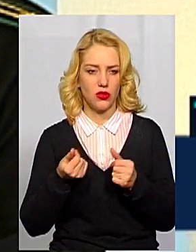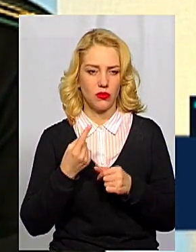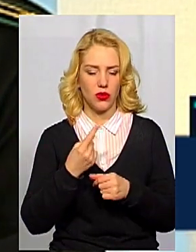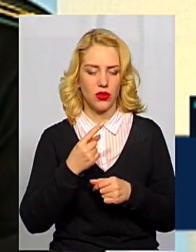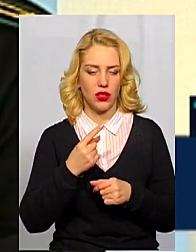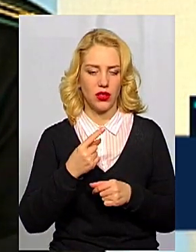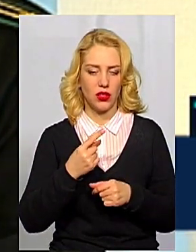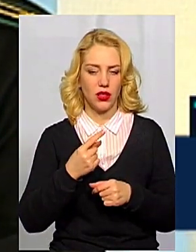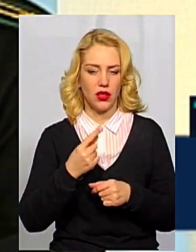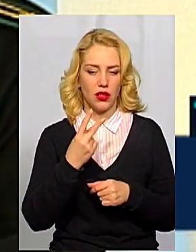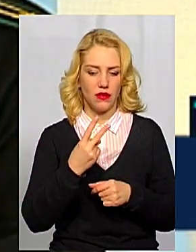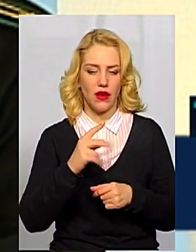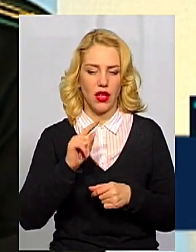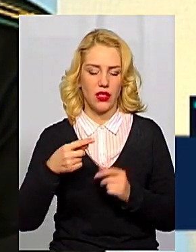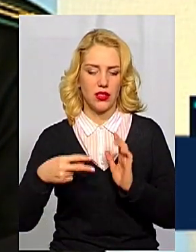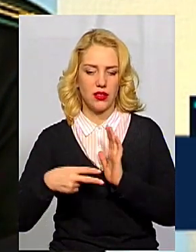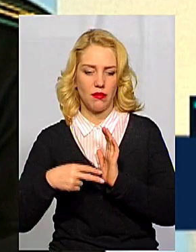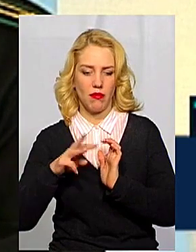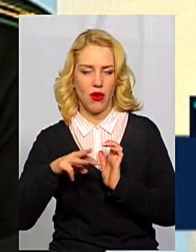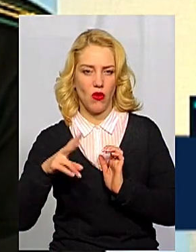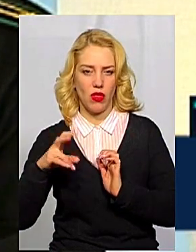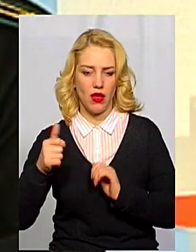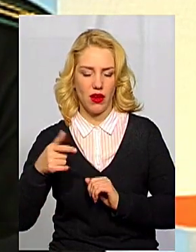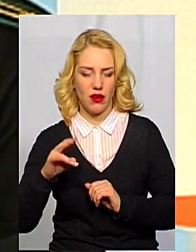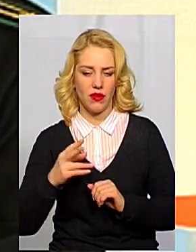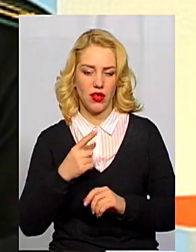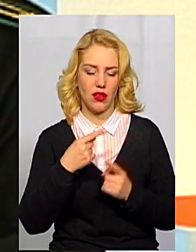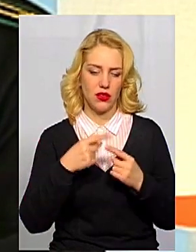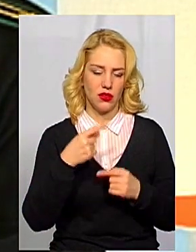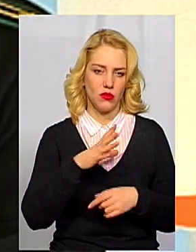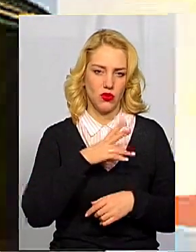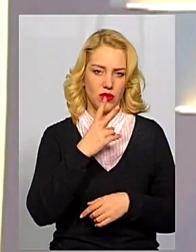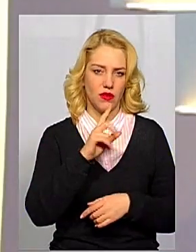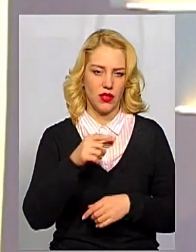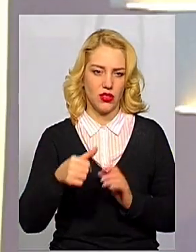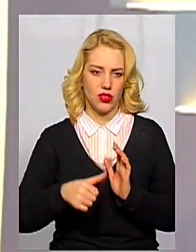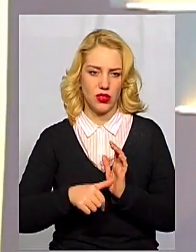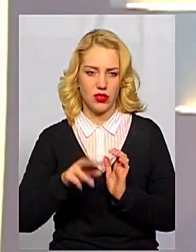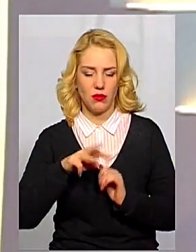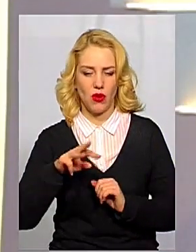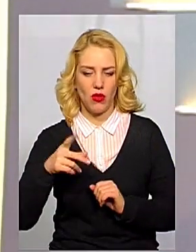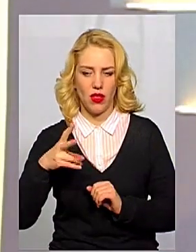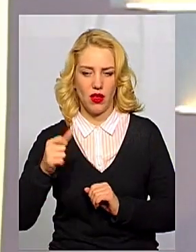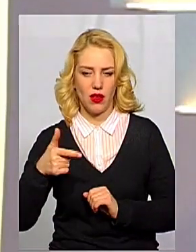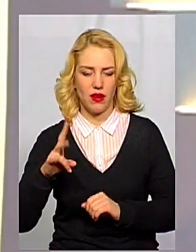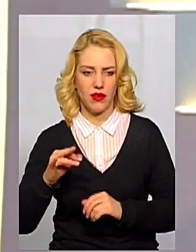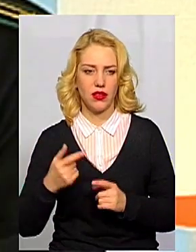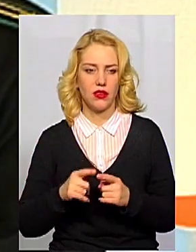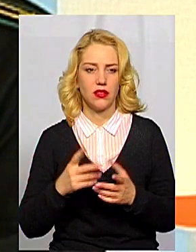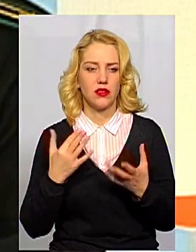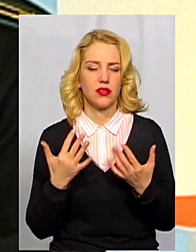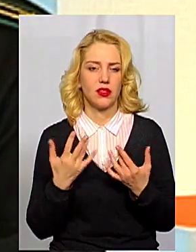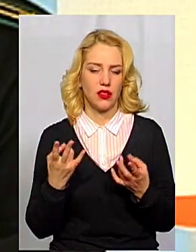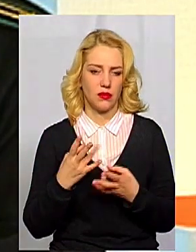2,7 мільйона гривень, інший розрахунок був 2,6 мільйона гривень. Так, щоб було зрозуміло, це приблизно скільки дерев? Про